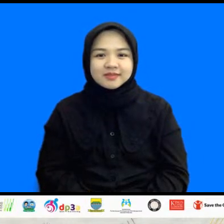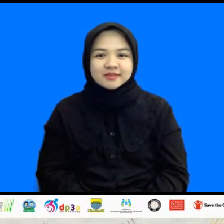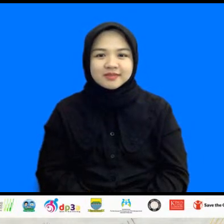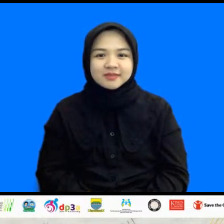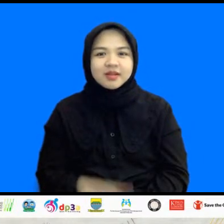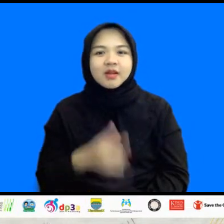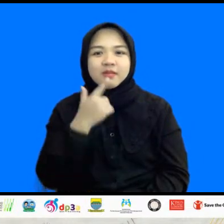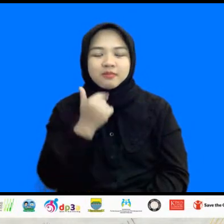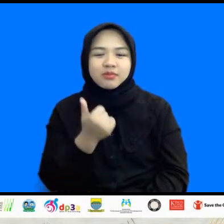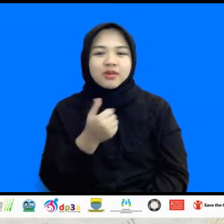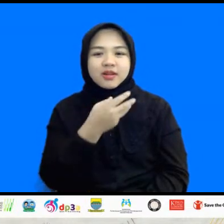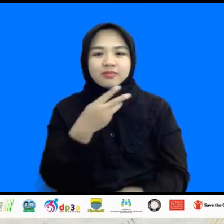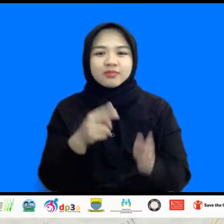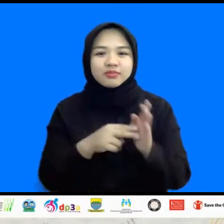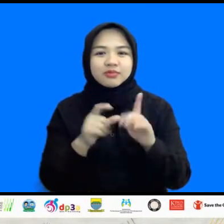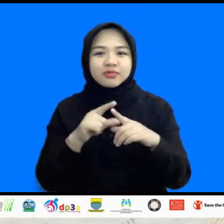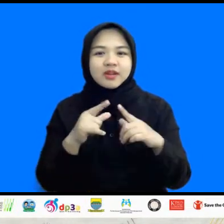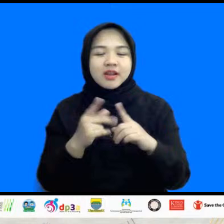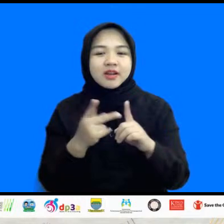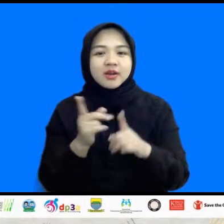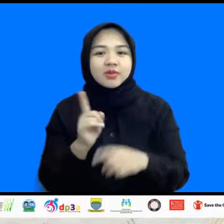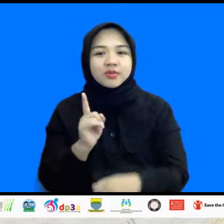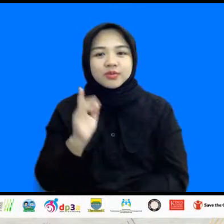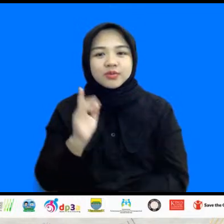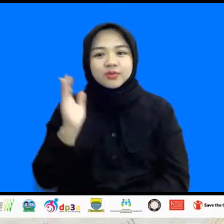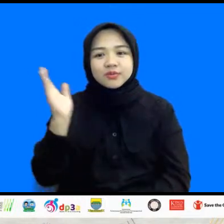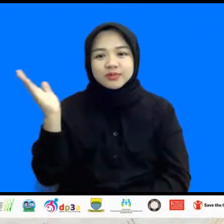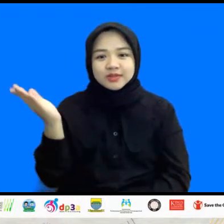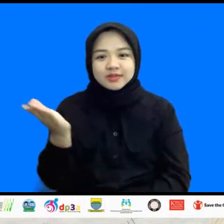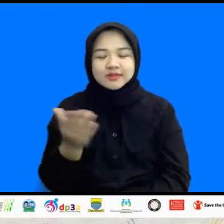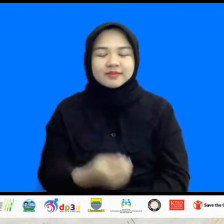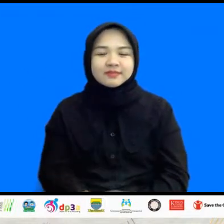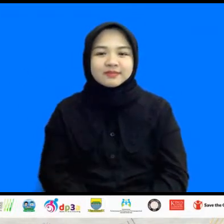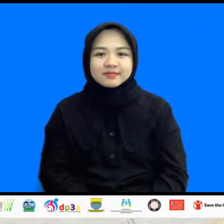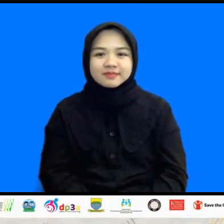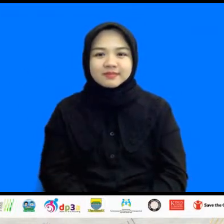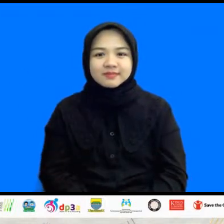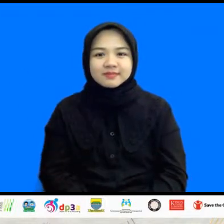Boleh Bunda Endah dulu mungkin? Boleh.